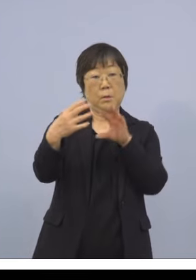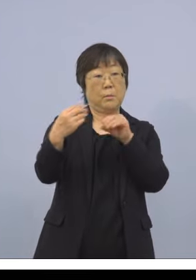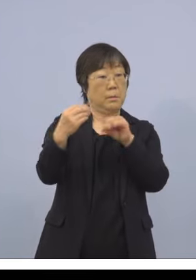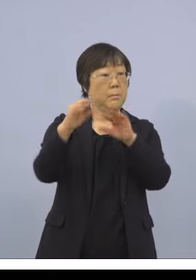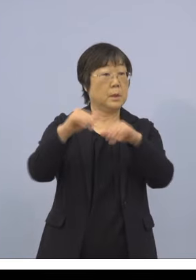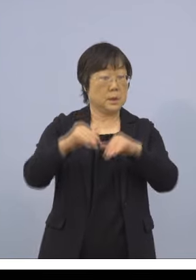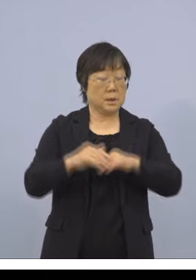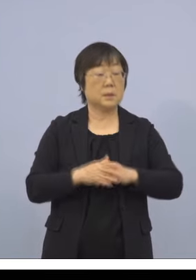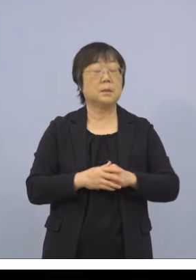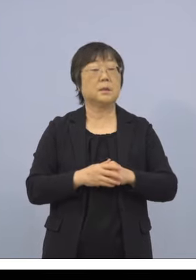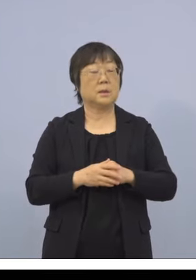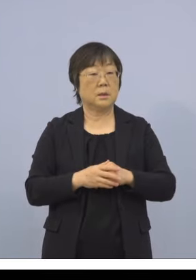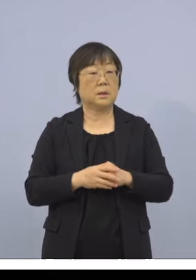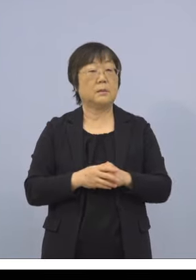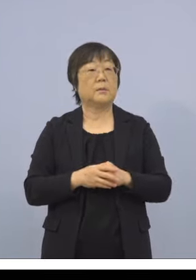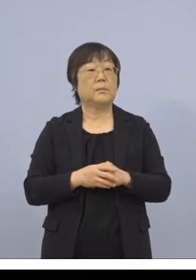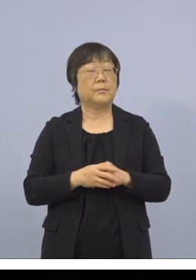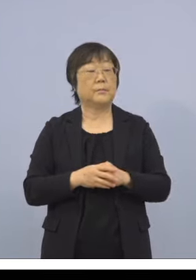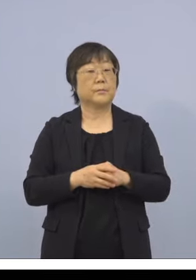たがですね、いわゆる